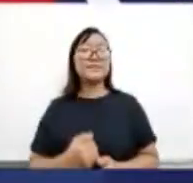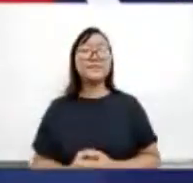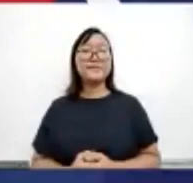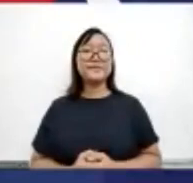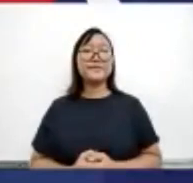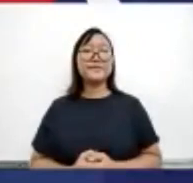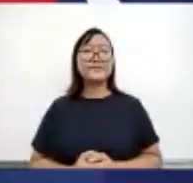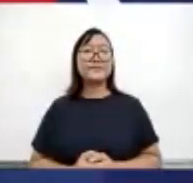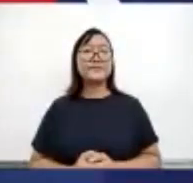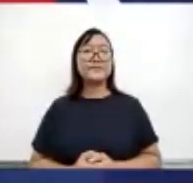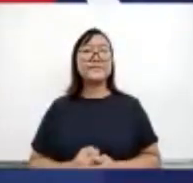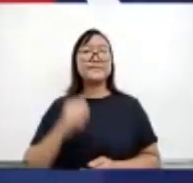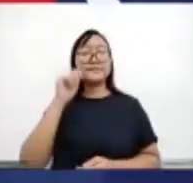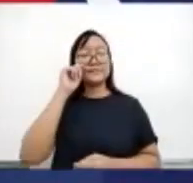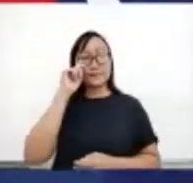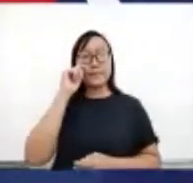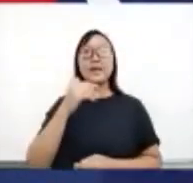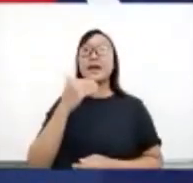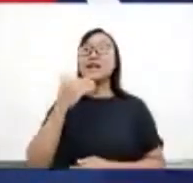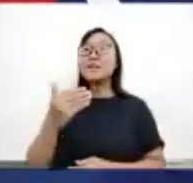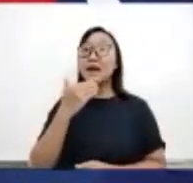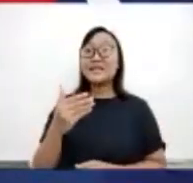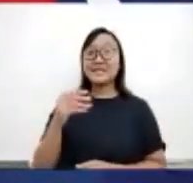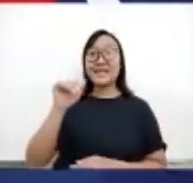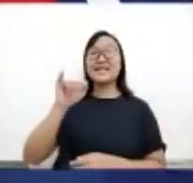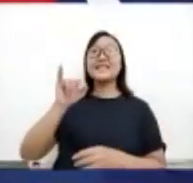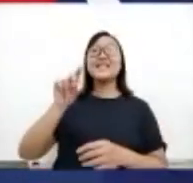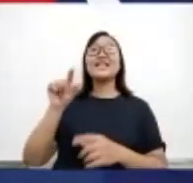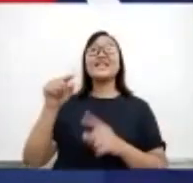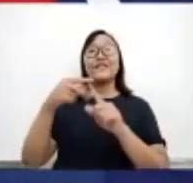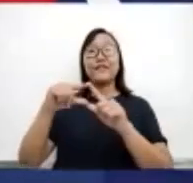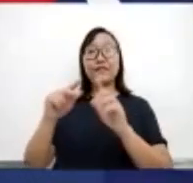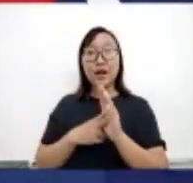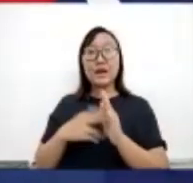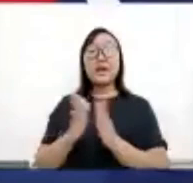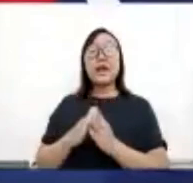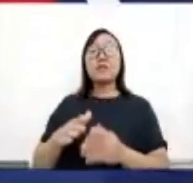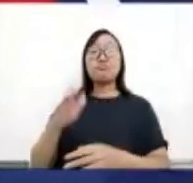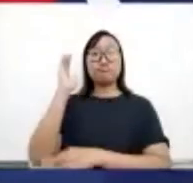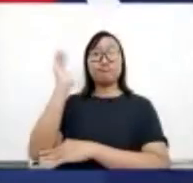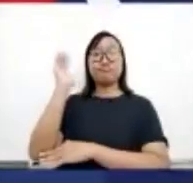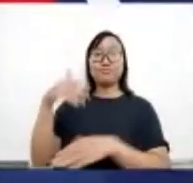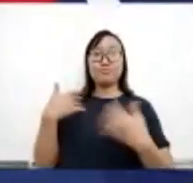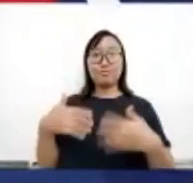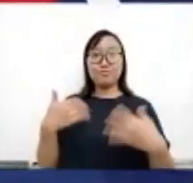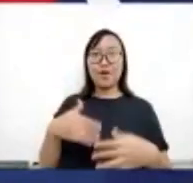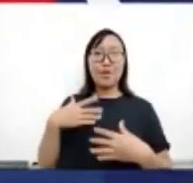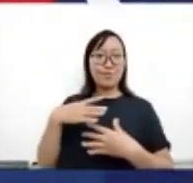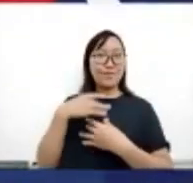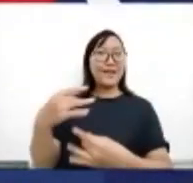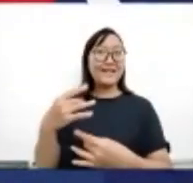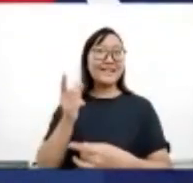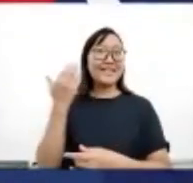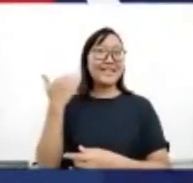Ya terima kasih sekali yang Irfan dan juga kepada para pembicara Wah menarik sekali ya diskusi di